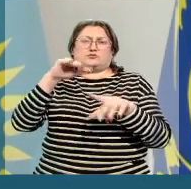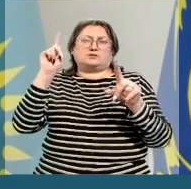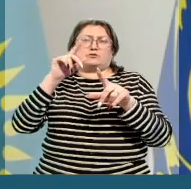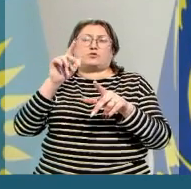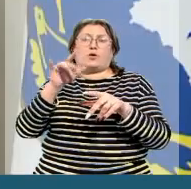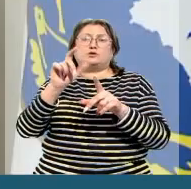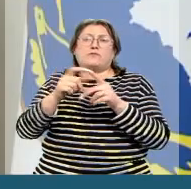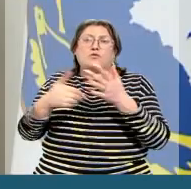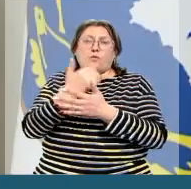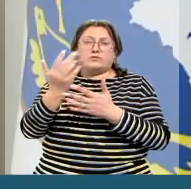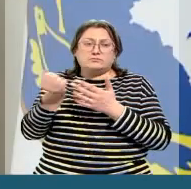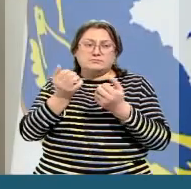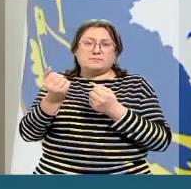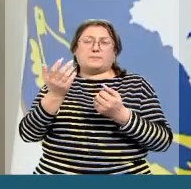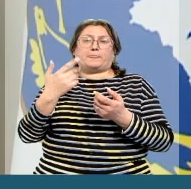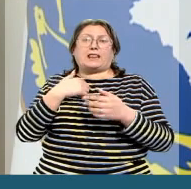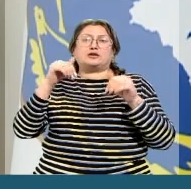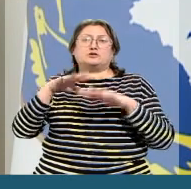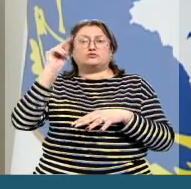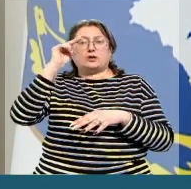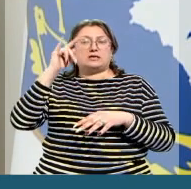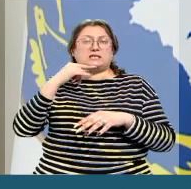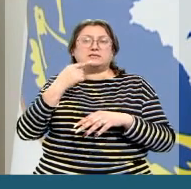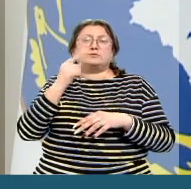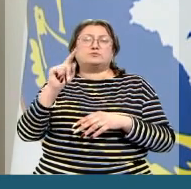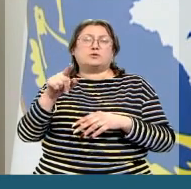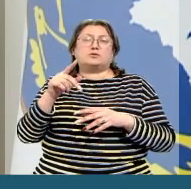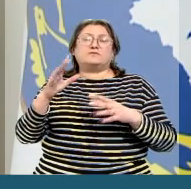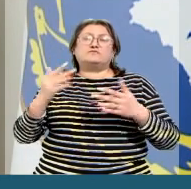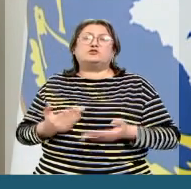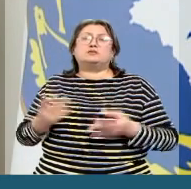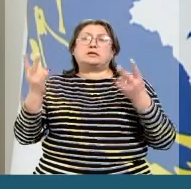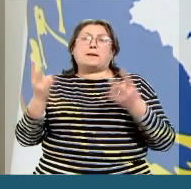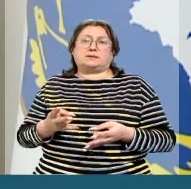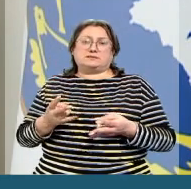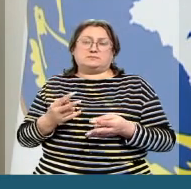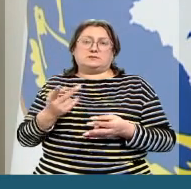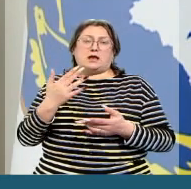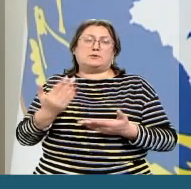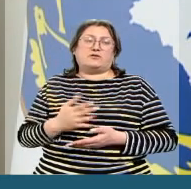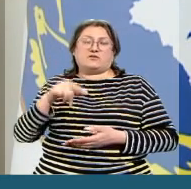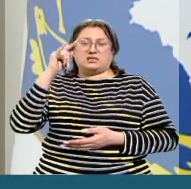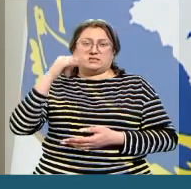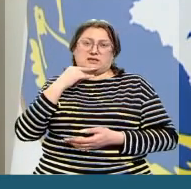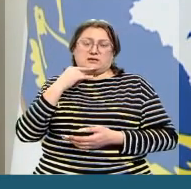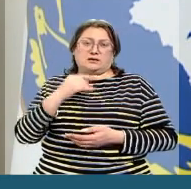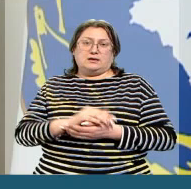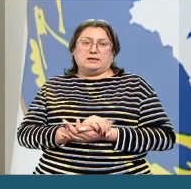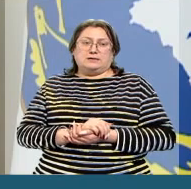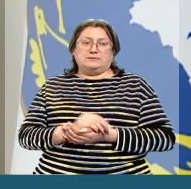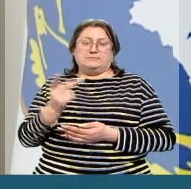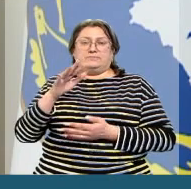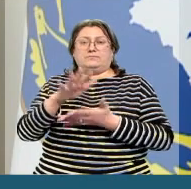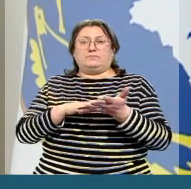какие-то новые слова. Я решила изучать казахский язык, потому что он жизненно необходим для проживания в Казахстане,